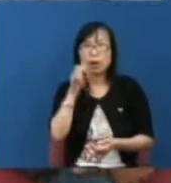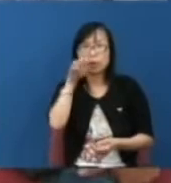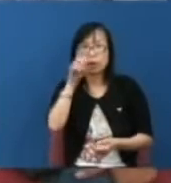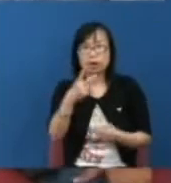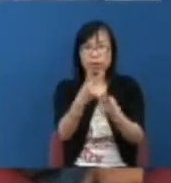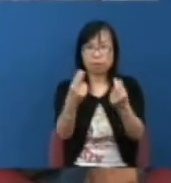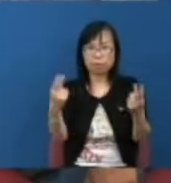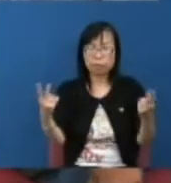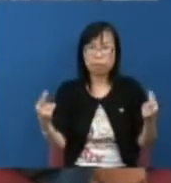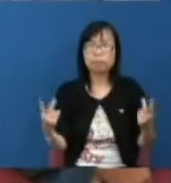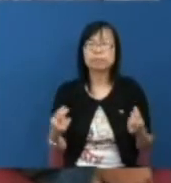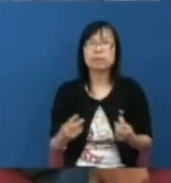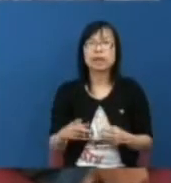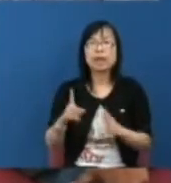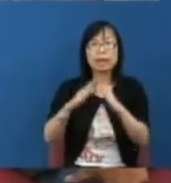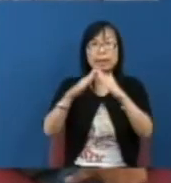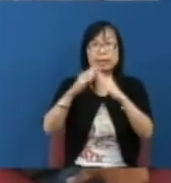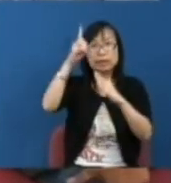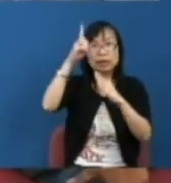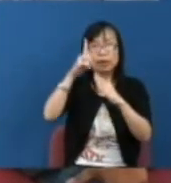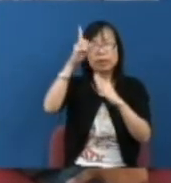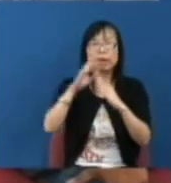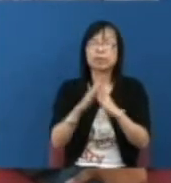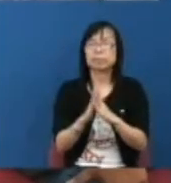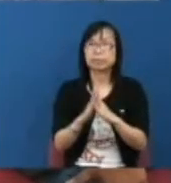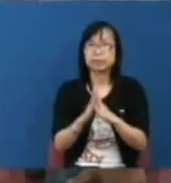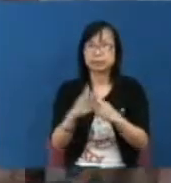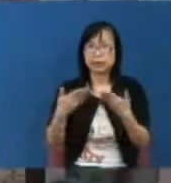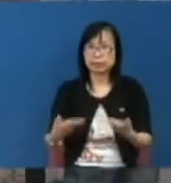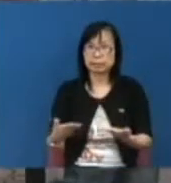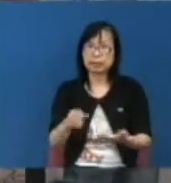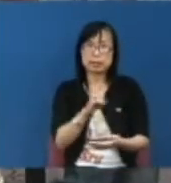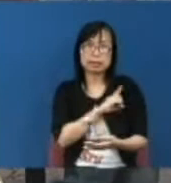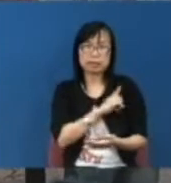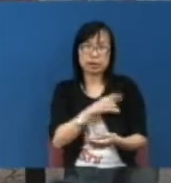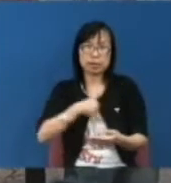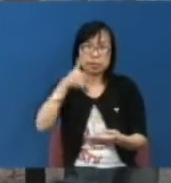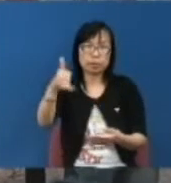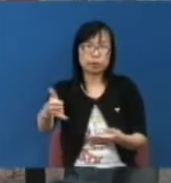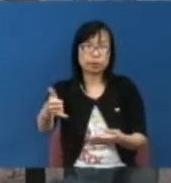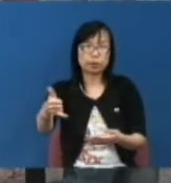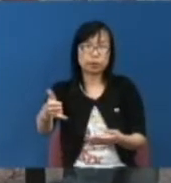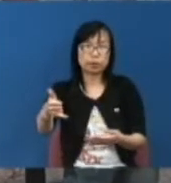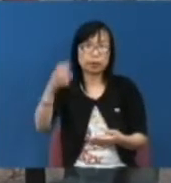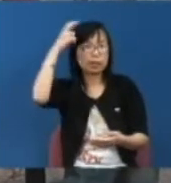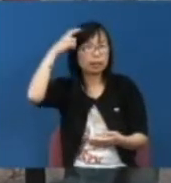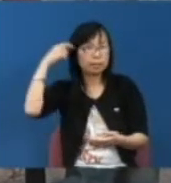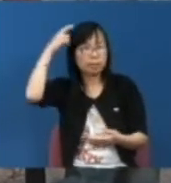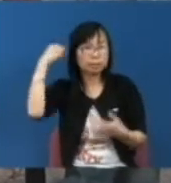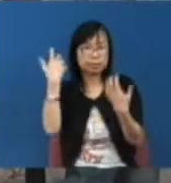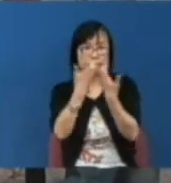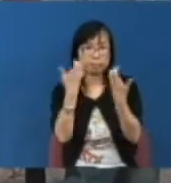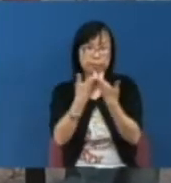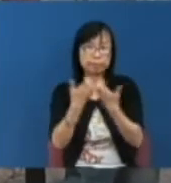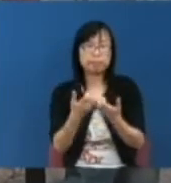綠化嗰方面嘅天台啦。咁另外就其實我今日自己出席咗一個碳審計，同埋包